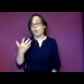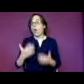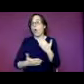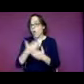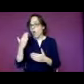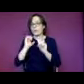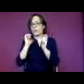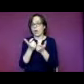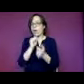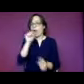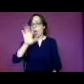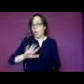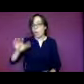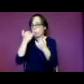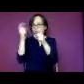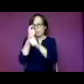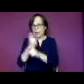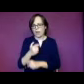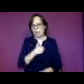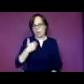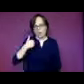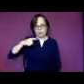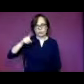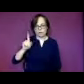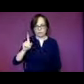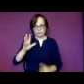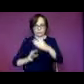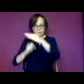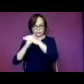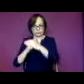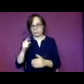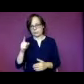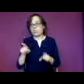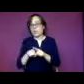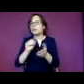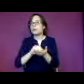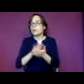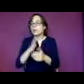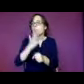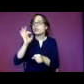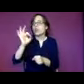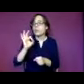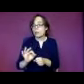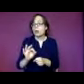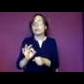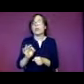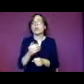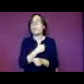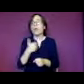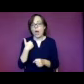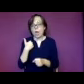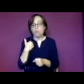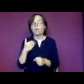europejskiej. Tam są też takie dane, że ponad 50% Polaków nie wykorzystuje swoich dni urlopowych w ciągu roku,